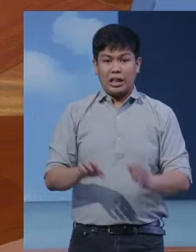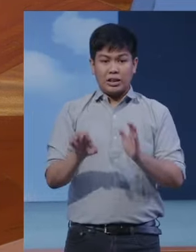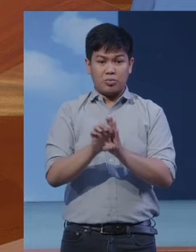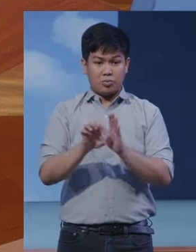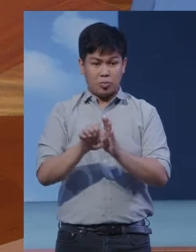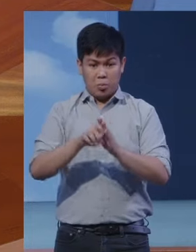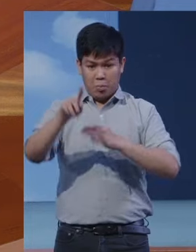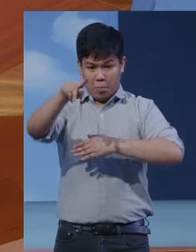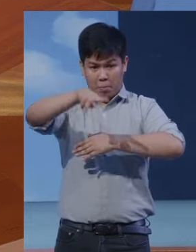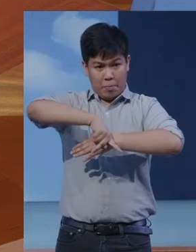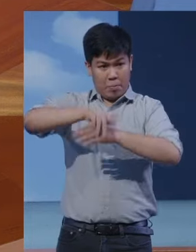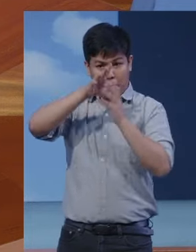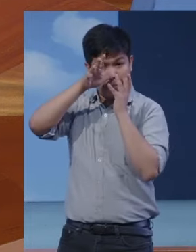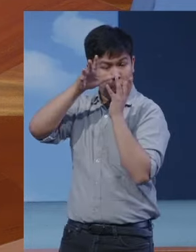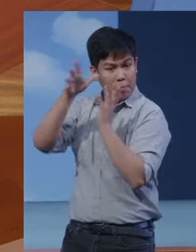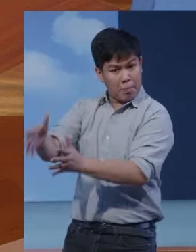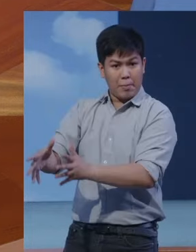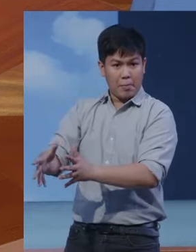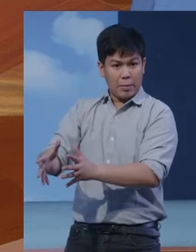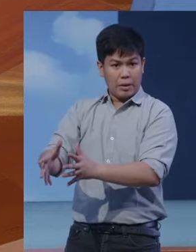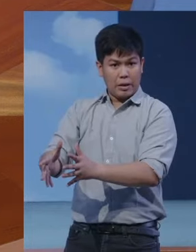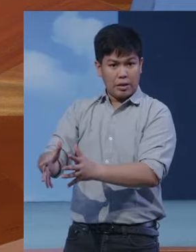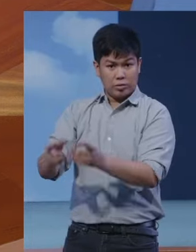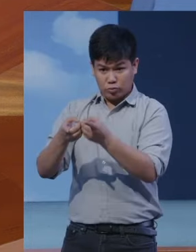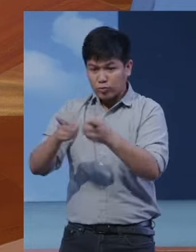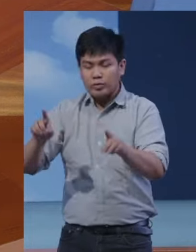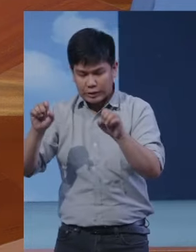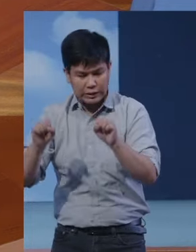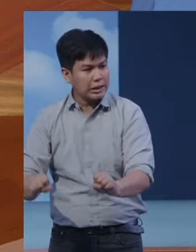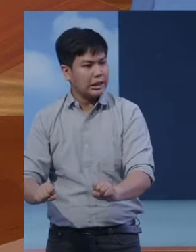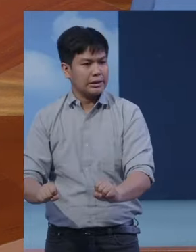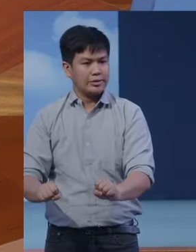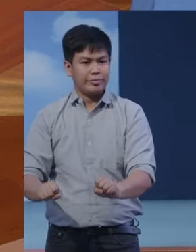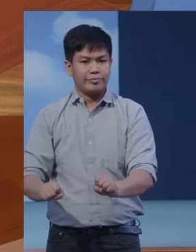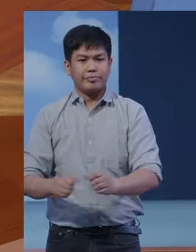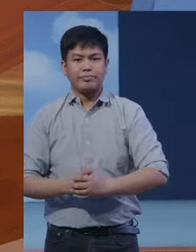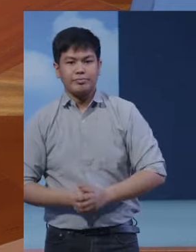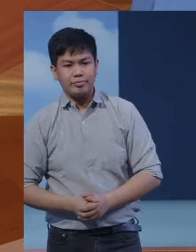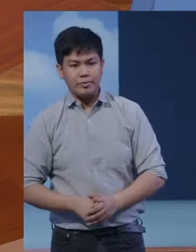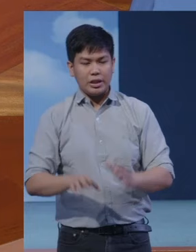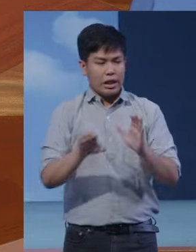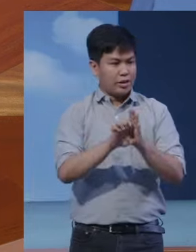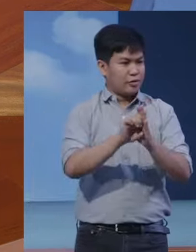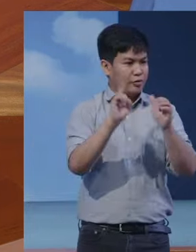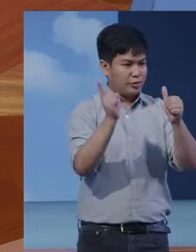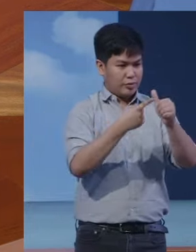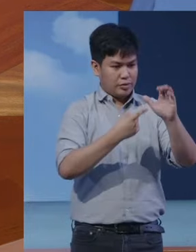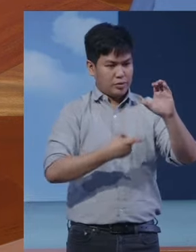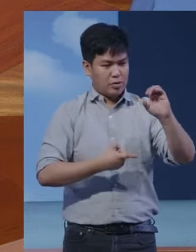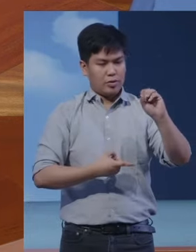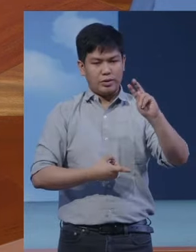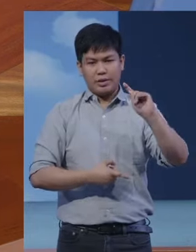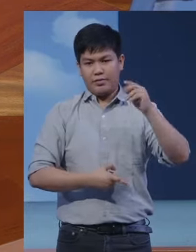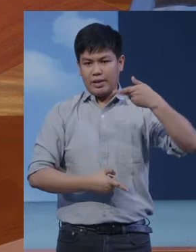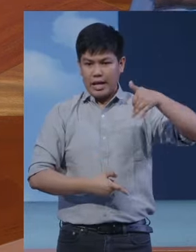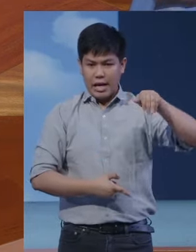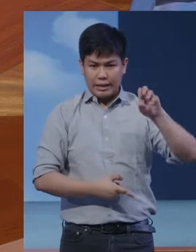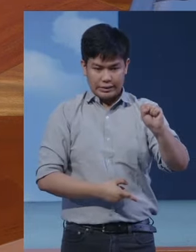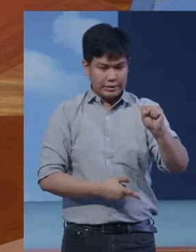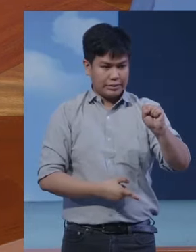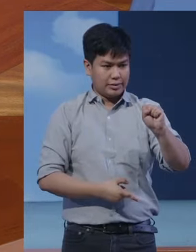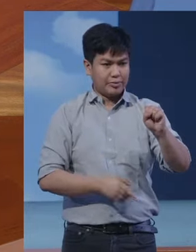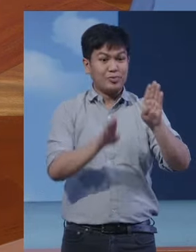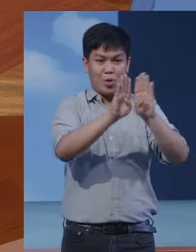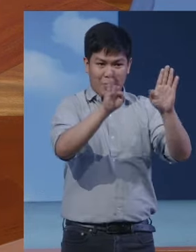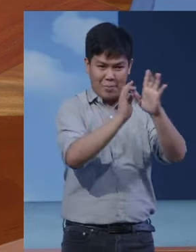paglisan permanent abandonment makikita natin to sa first corin ch 7 so Buksan po natin ang